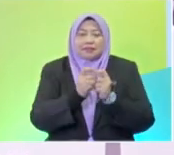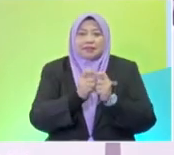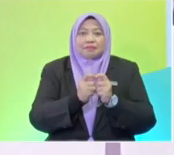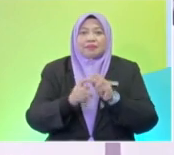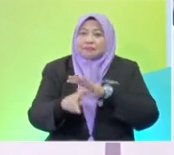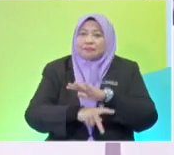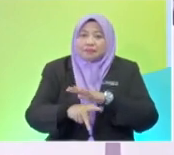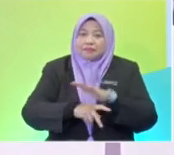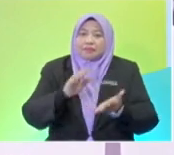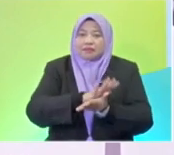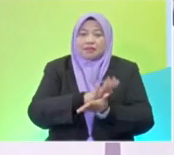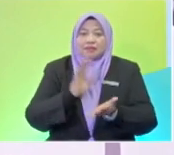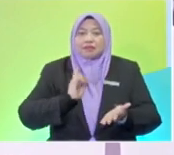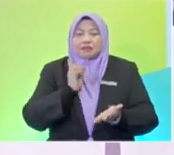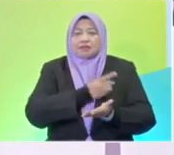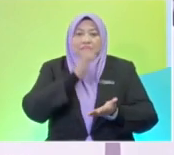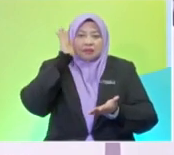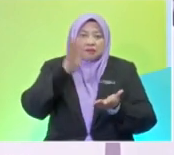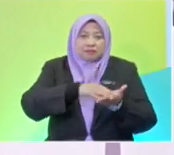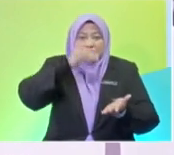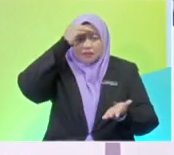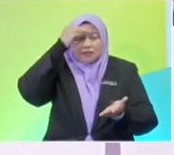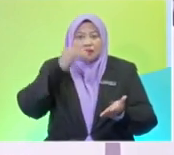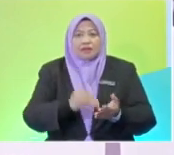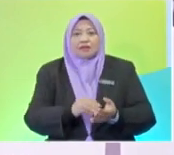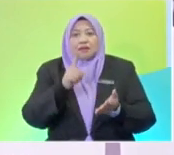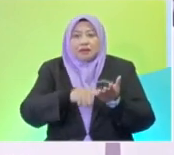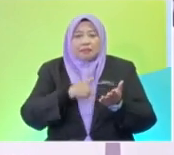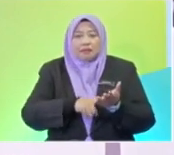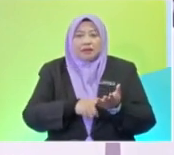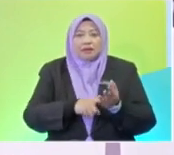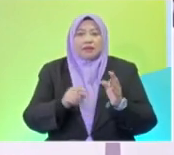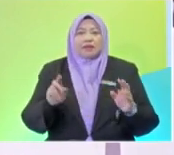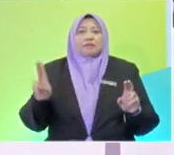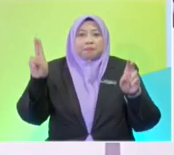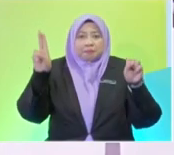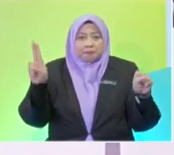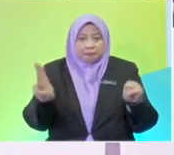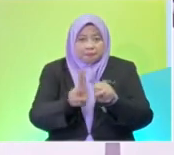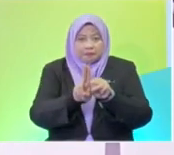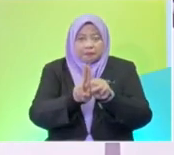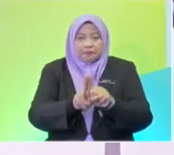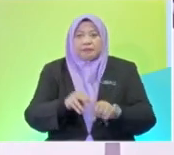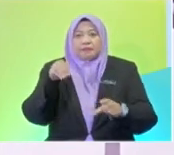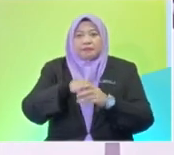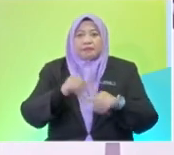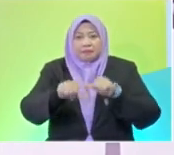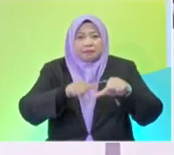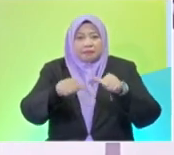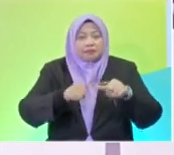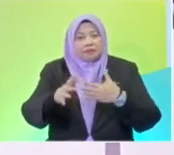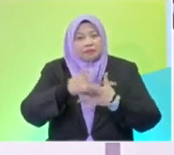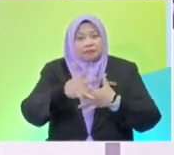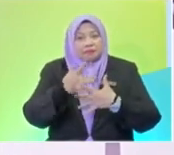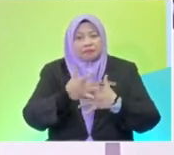dan kita akan belajar mengenai apa ya dalam mata pelajaran sains awal